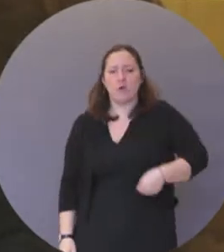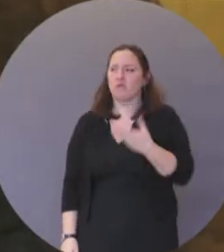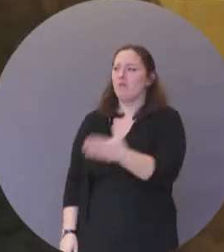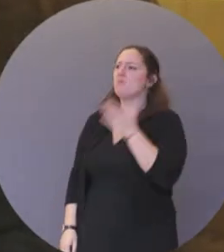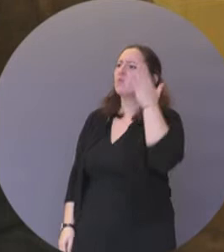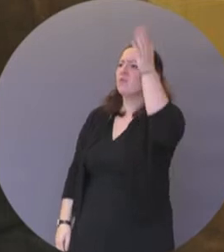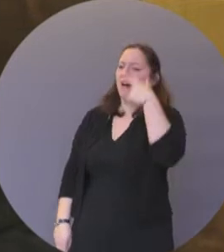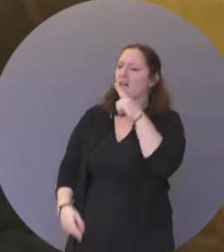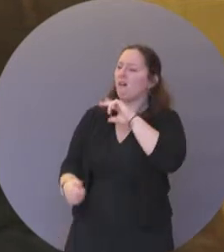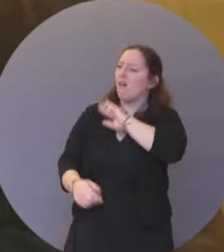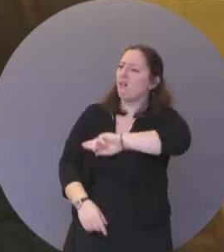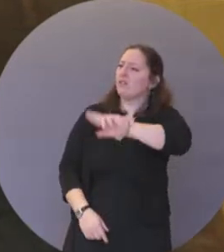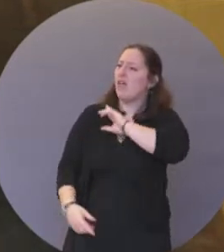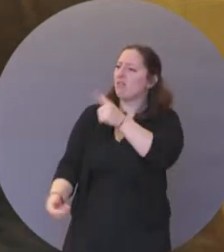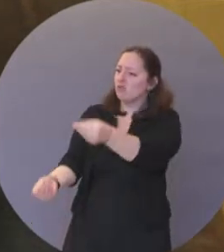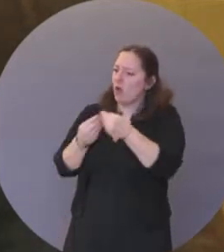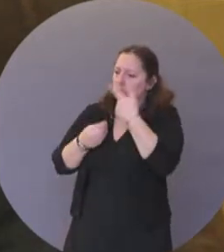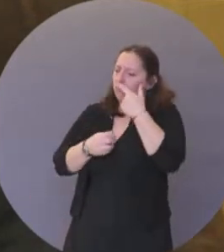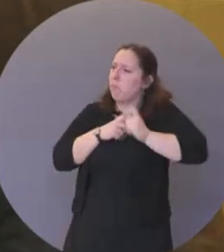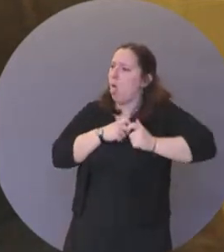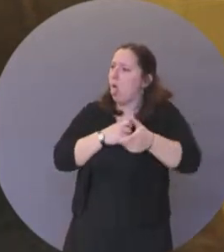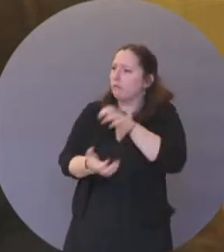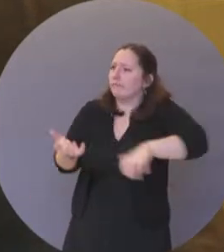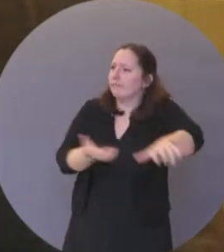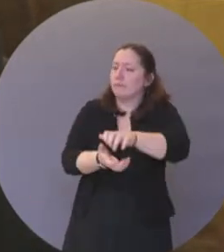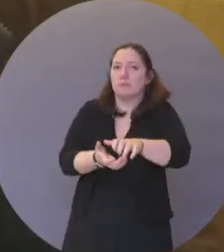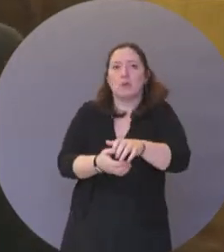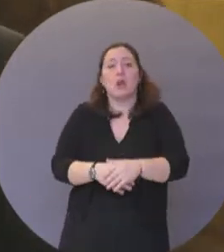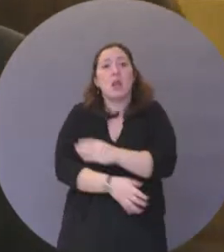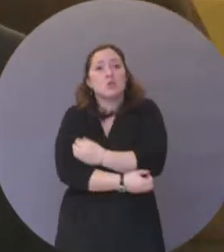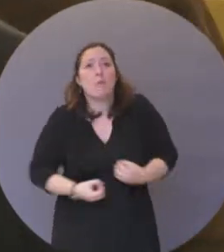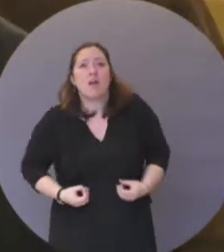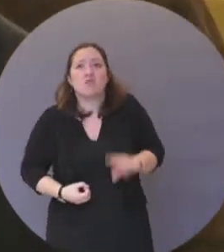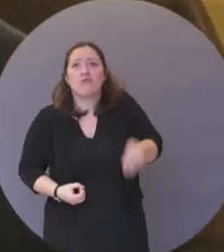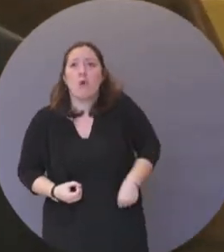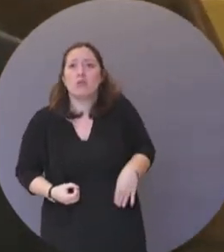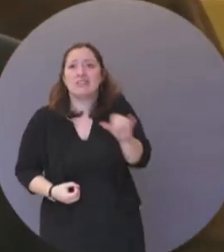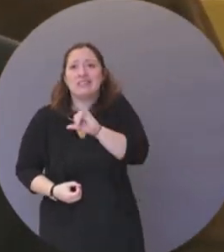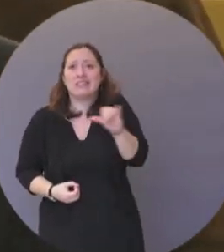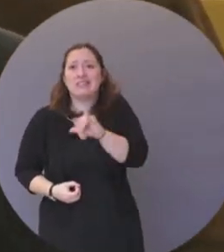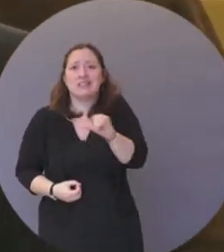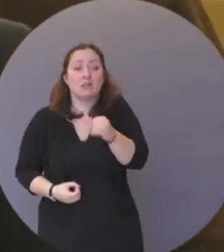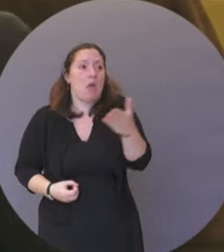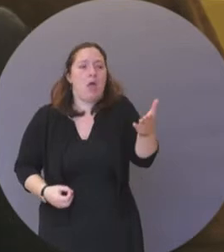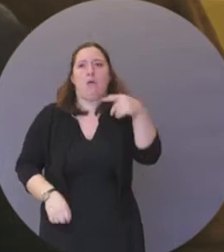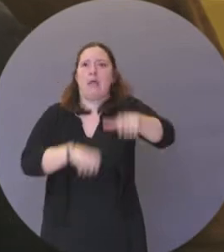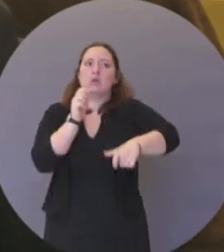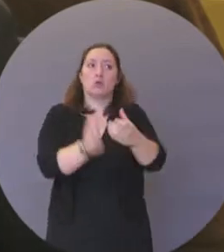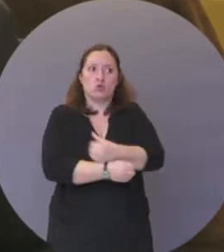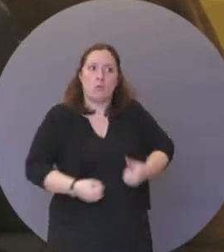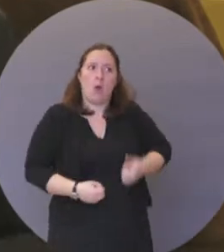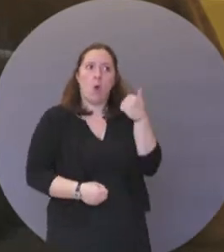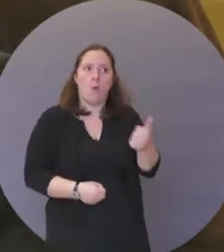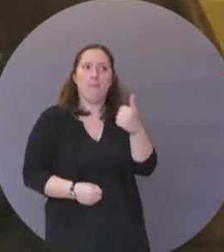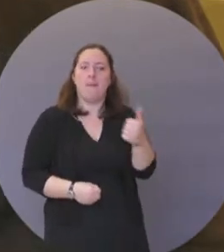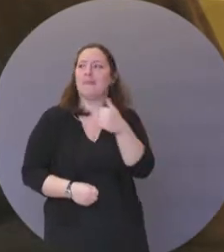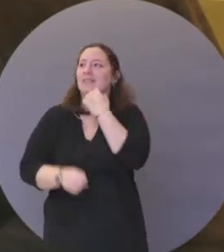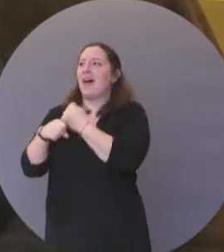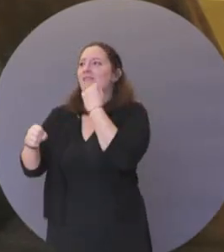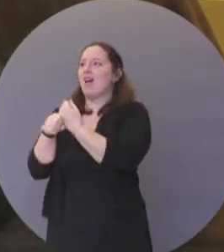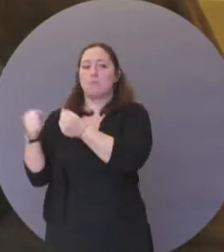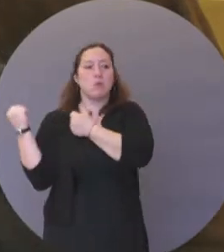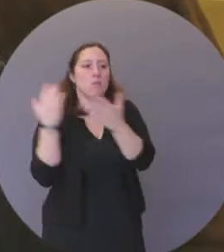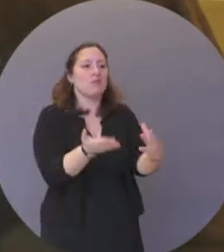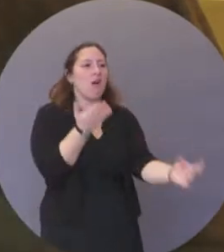la misère et le chômage c'est à cause des chômeurs qui refusent des emplois moi je me rappelle encore cette personne qui était venue voir